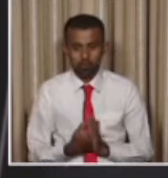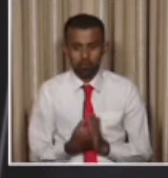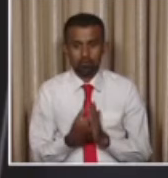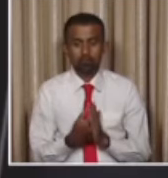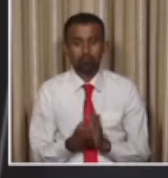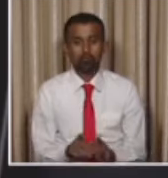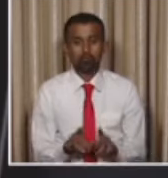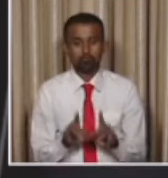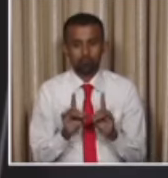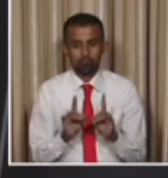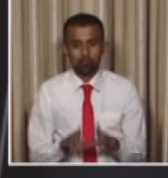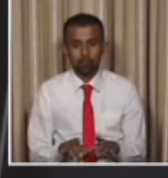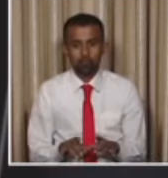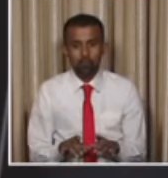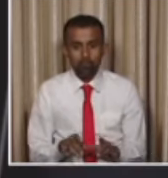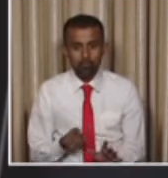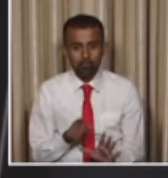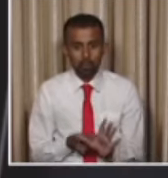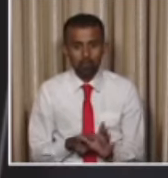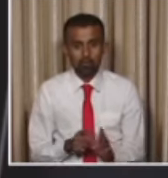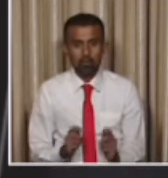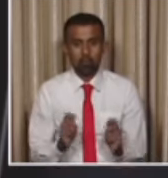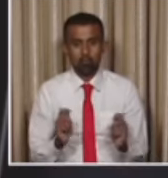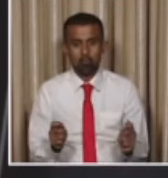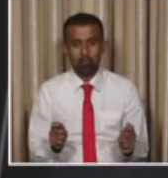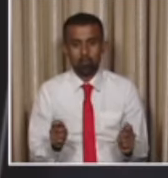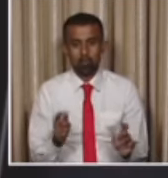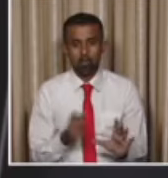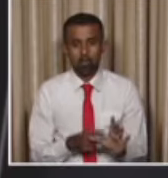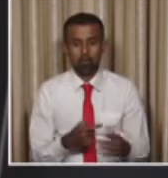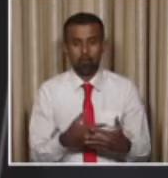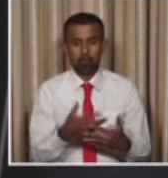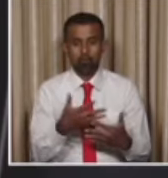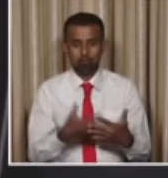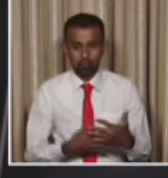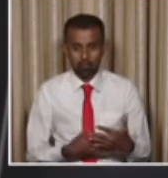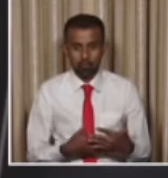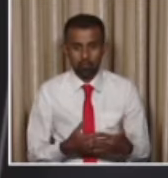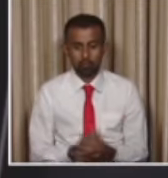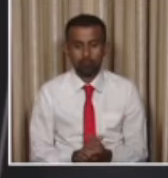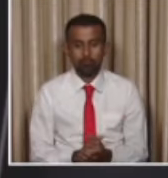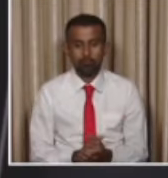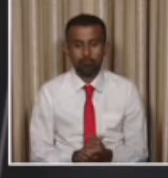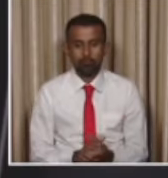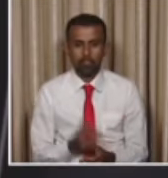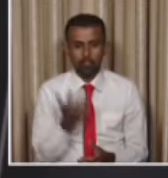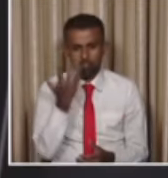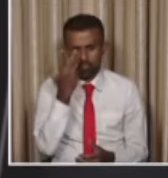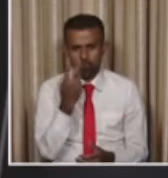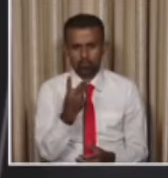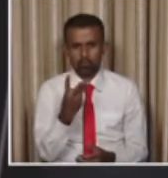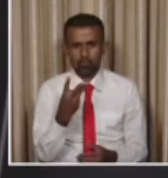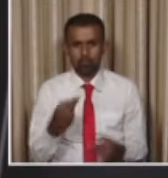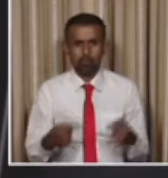අනුව අර මේ වර්ෂයේ ඉදිරිපත් වෙලා තියෙන වාර්ෂික වාර්තාව පිළිබඳවත් අඩු ගානේ දවස් තුනකවත්